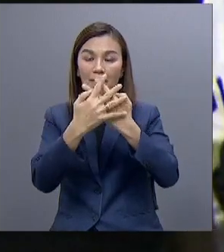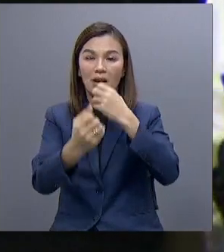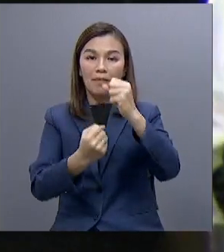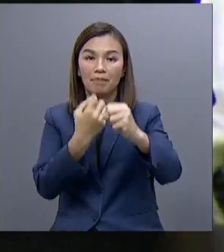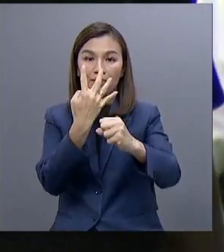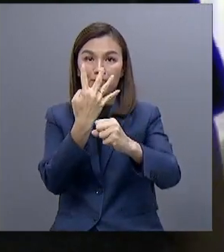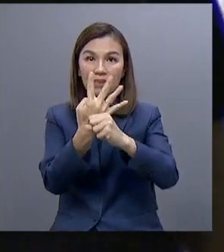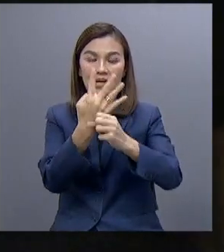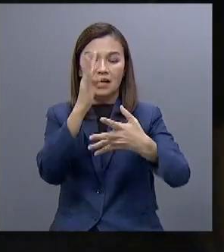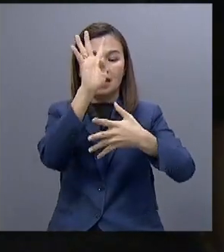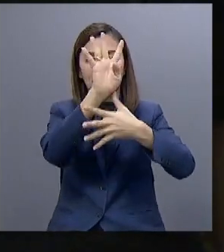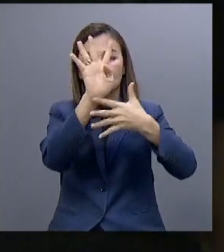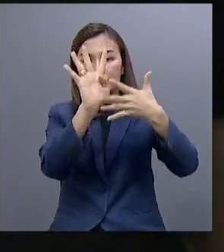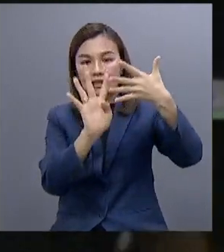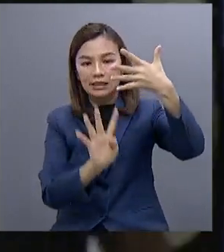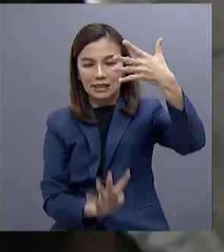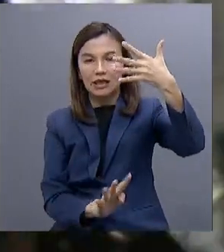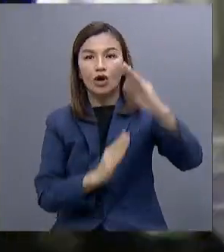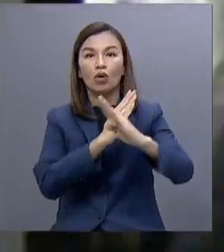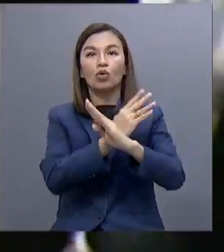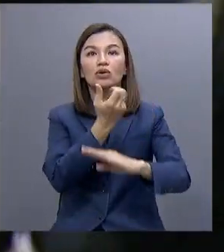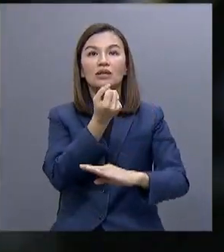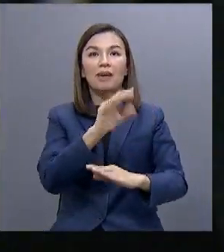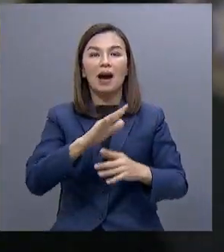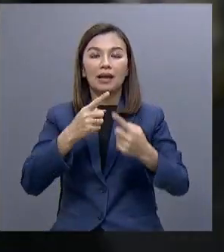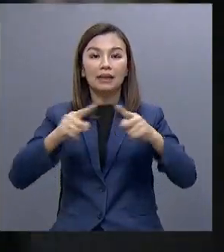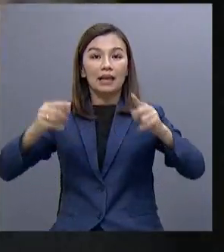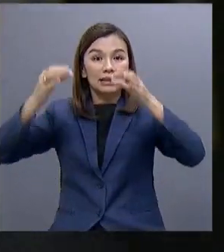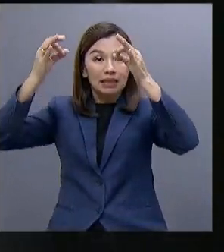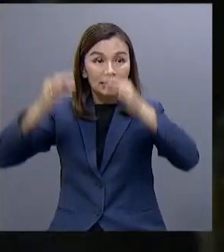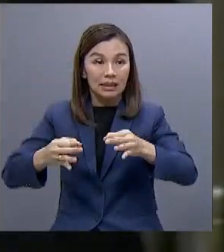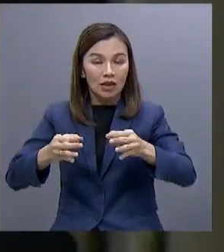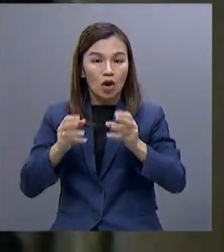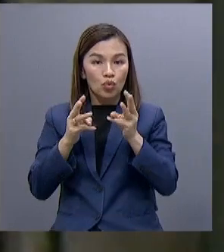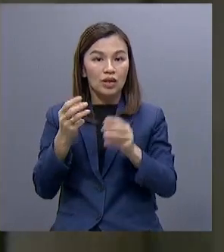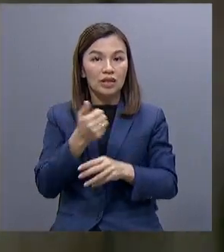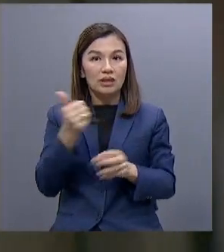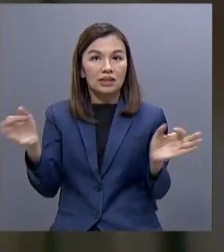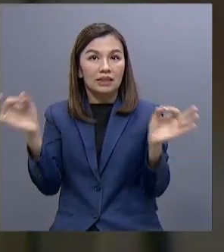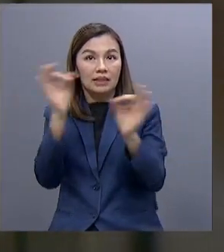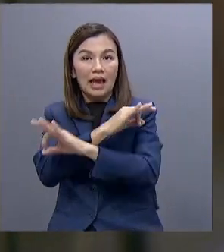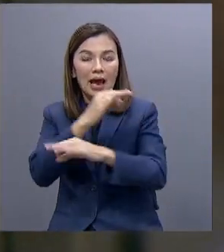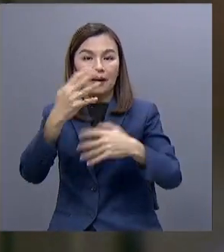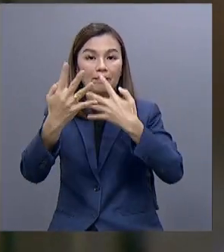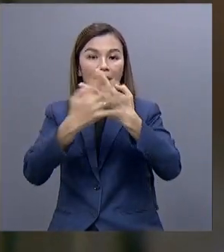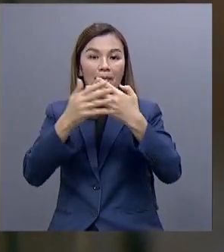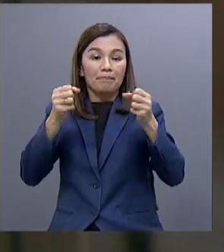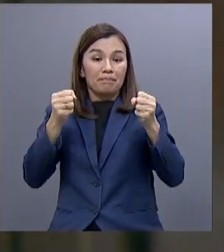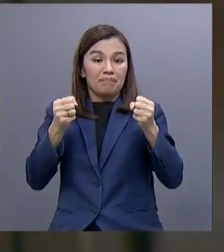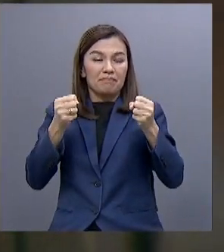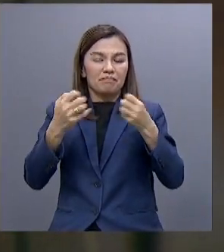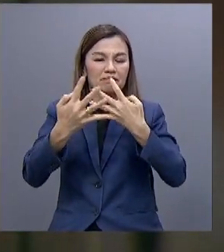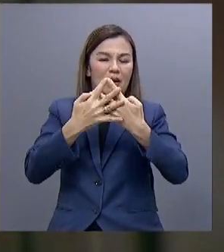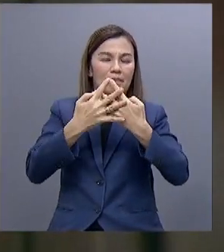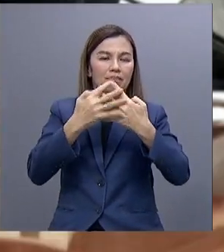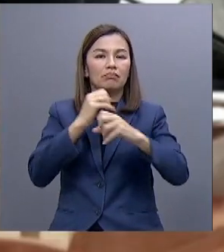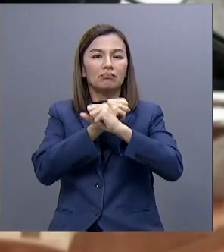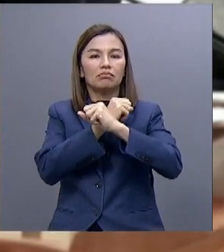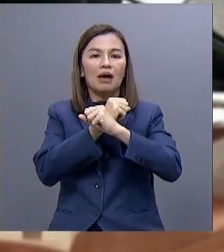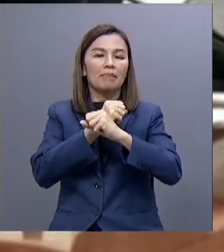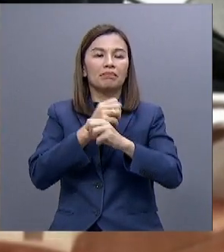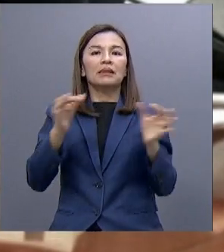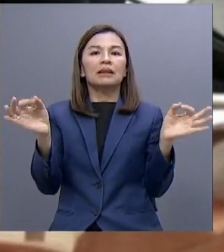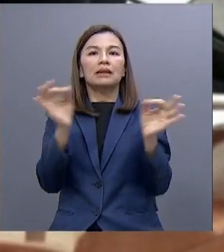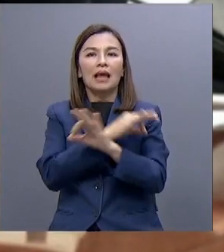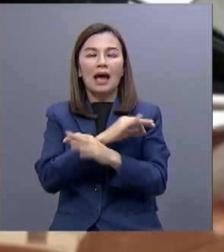ปีแต่ผู้พิพากษาสามารถตัดสินลงโทษด้วยวิธีอื่นแทนการส่งตัวเข้าเรือนจำได้อย่างเช่นการคุมประพฤติ